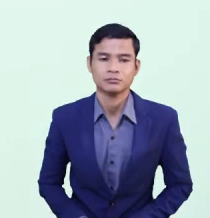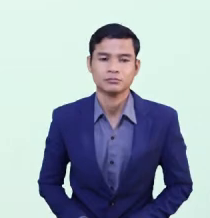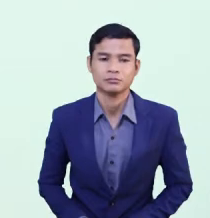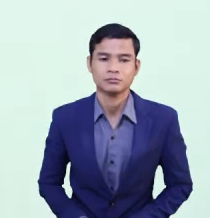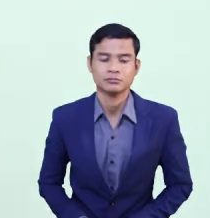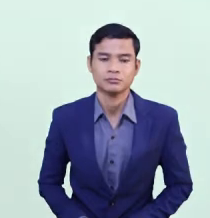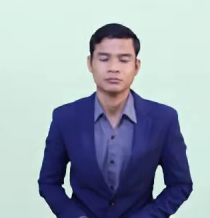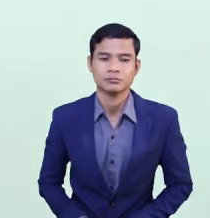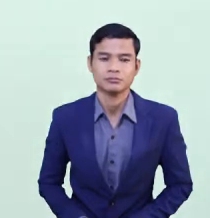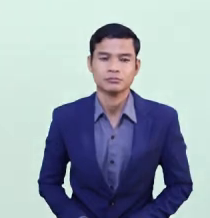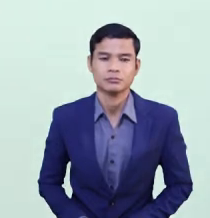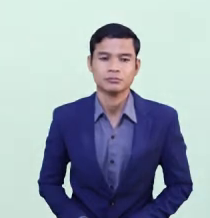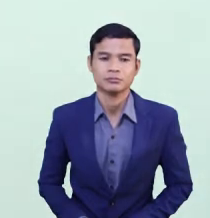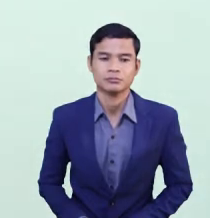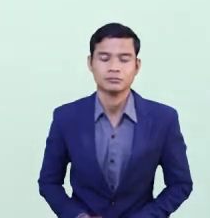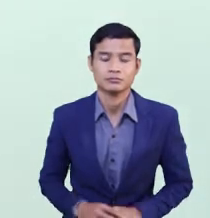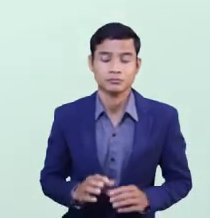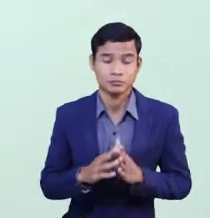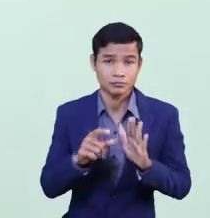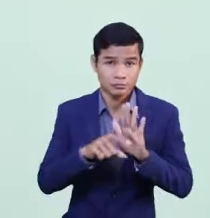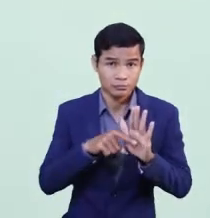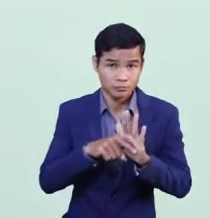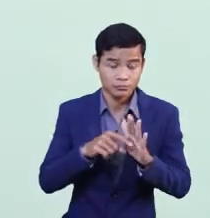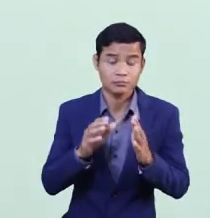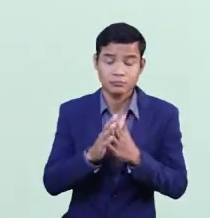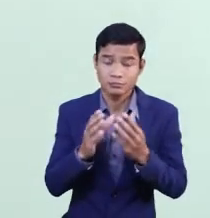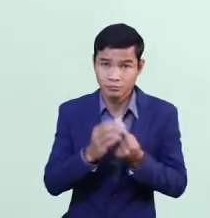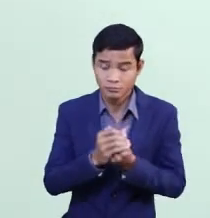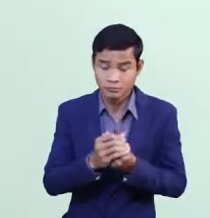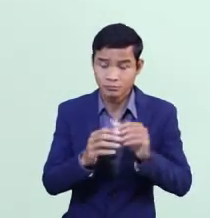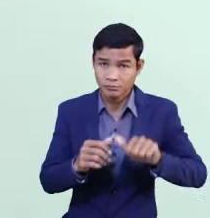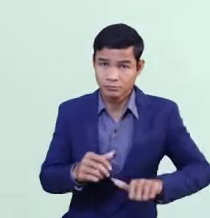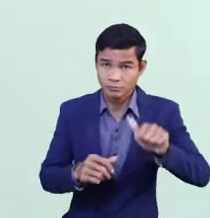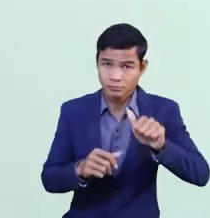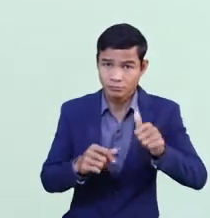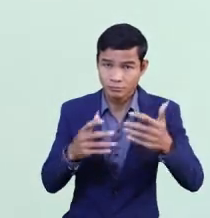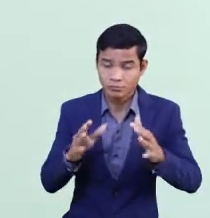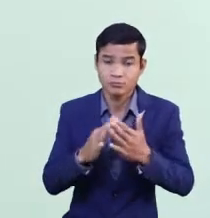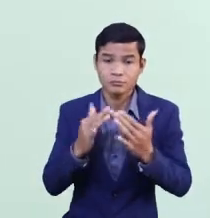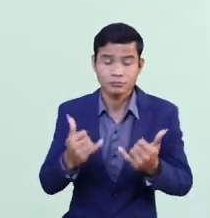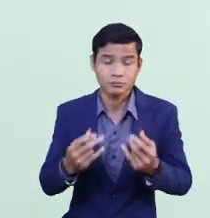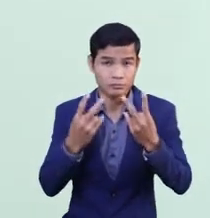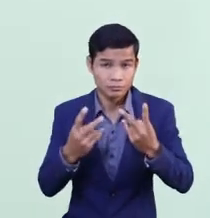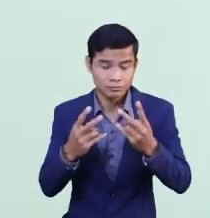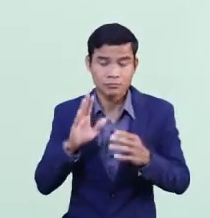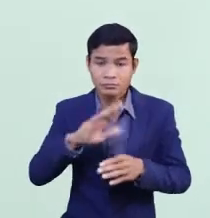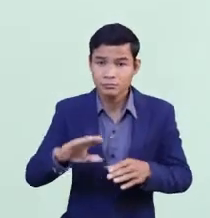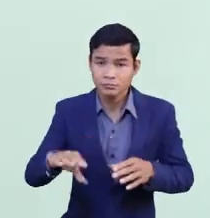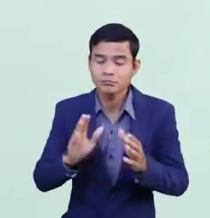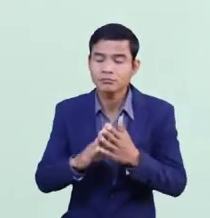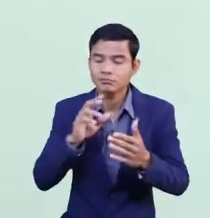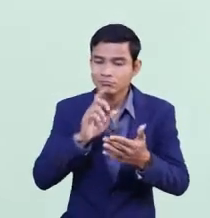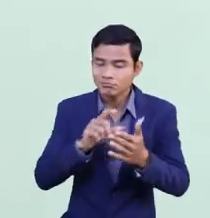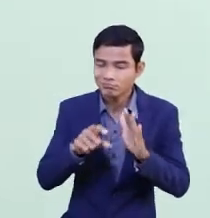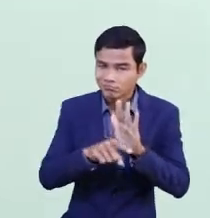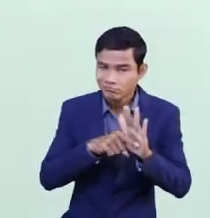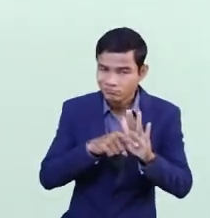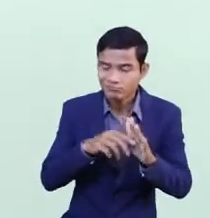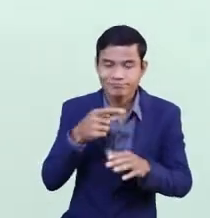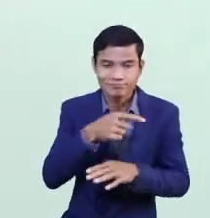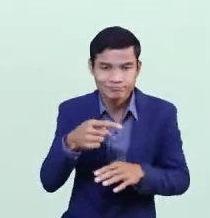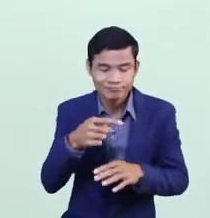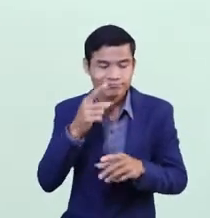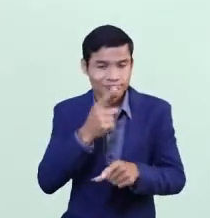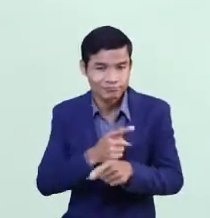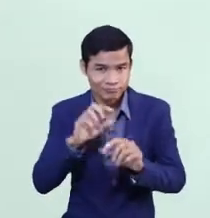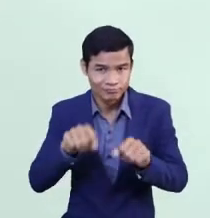ta lấy con bạn đó cha chấm nuôi nó lực đã chấm con hai ta lấy một tiếng to chấm nuôi này cừu thả ta cá đó chấm nuôi nó bỏ con bạn trầm trời tề ta chập